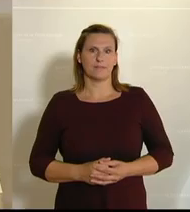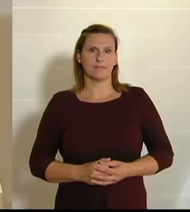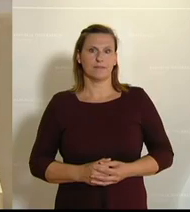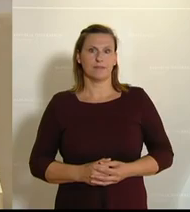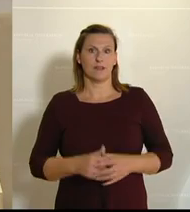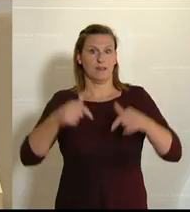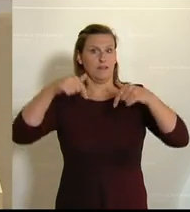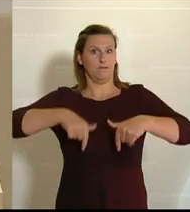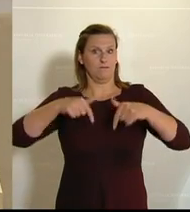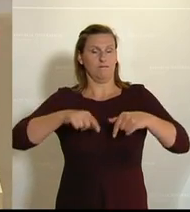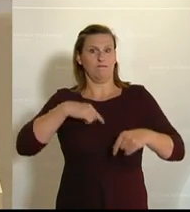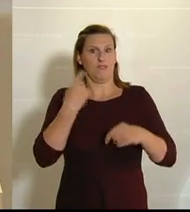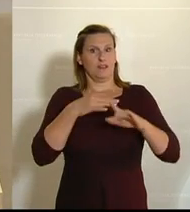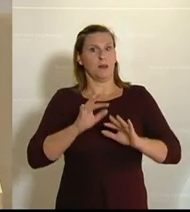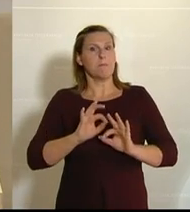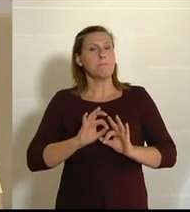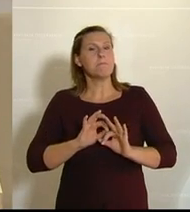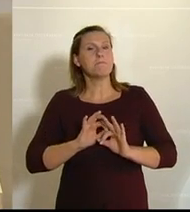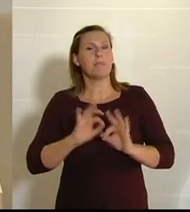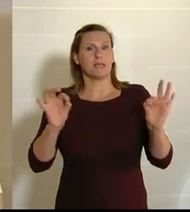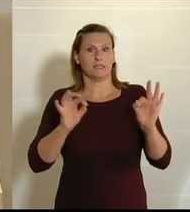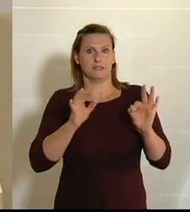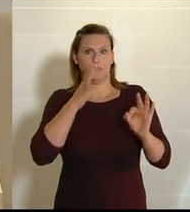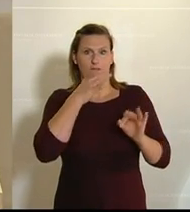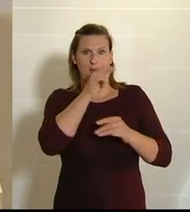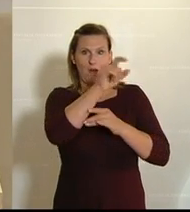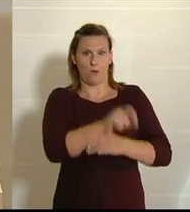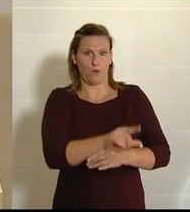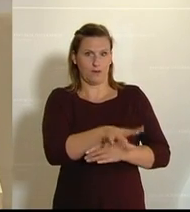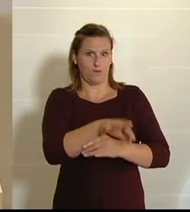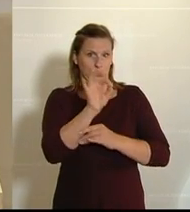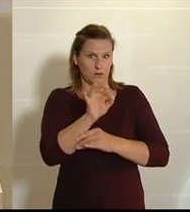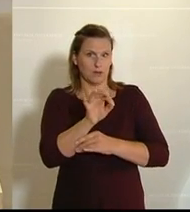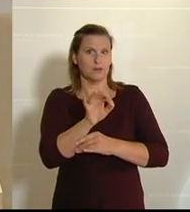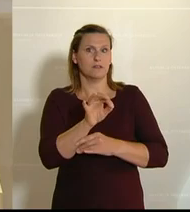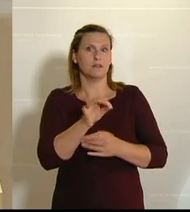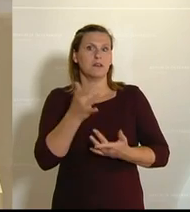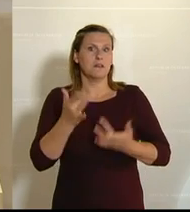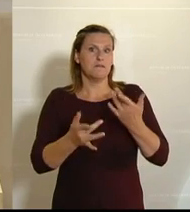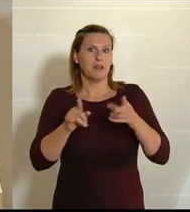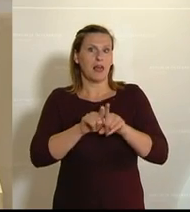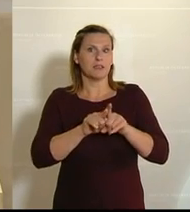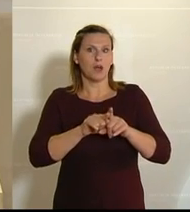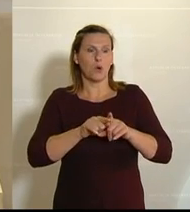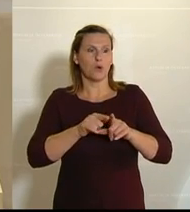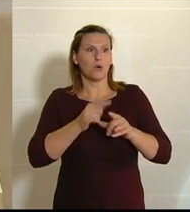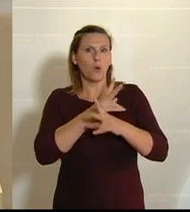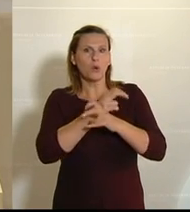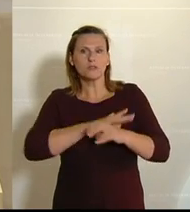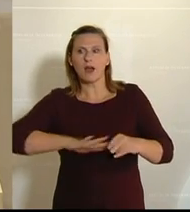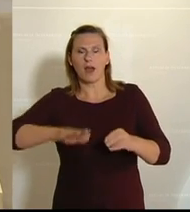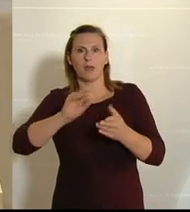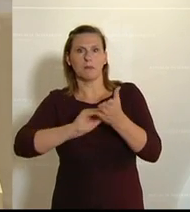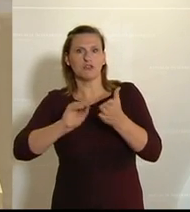Dass wir hier die beste Kandidatin gewinnen konnten, das wird in Land auf, Land ab in jeder Zeitung